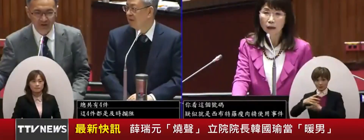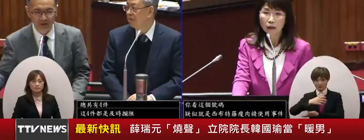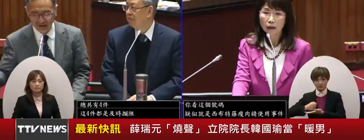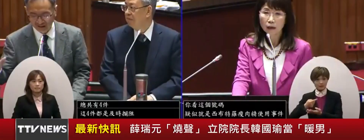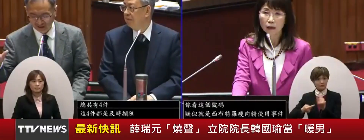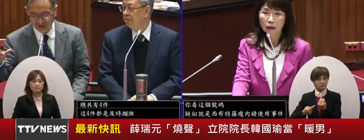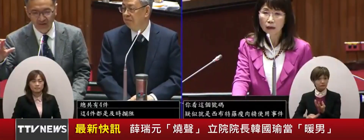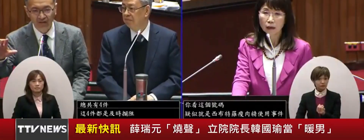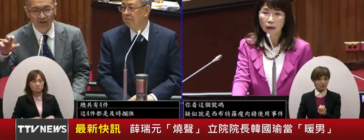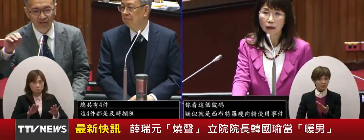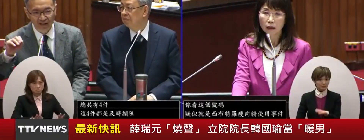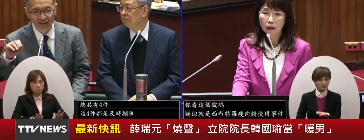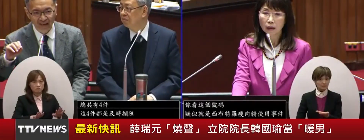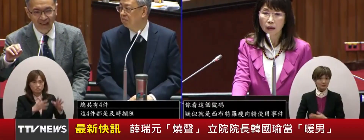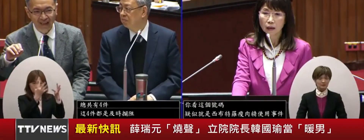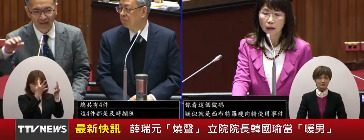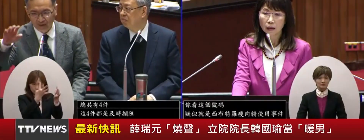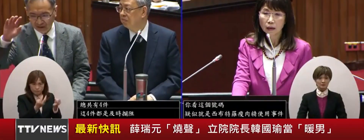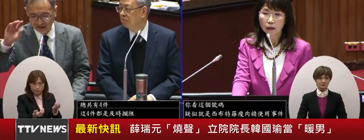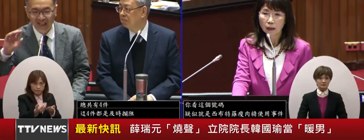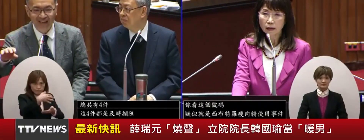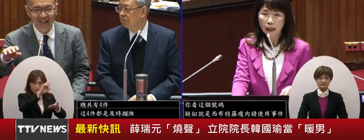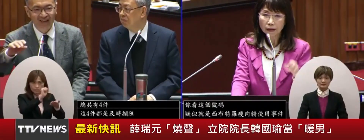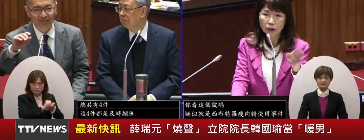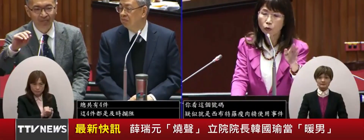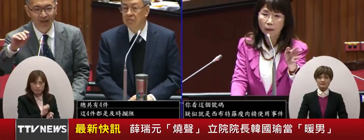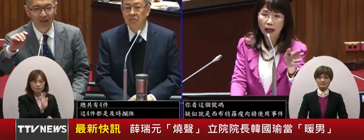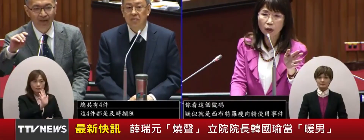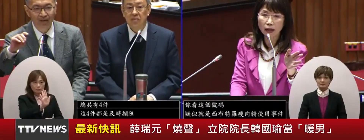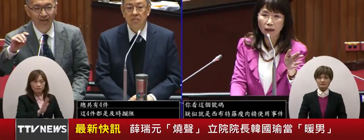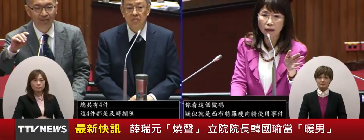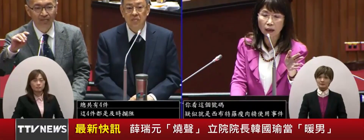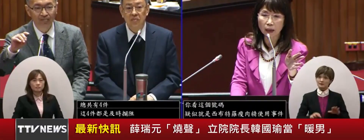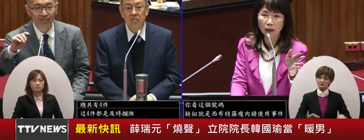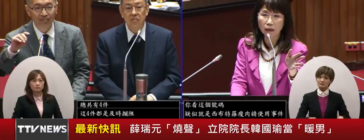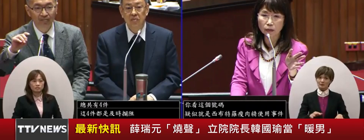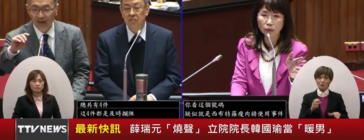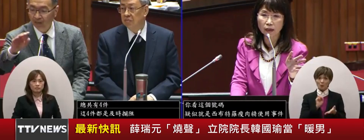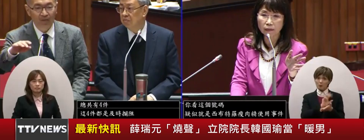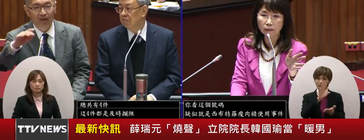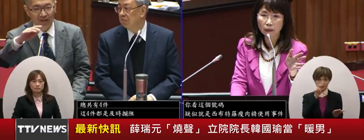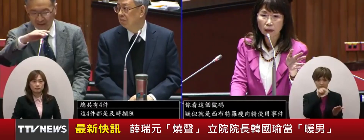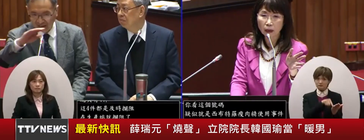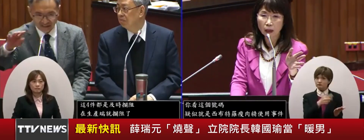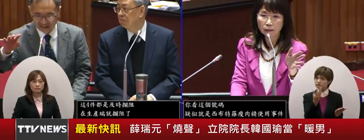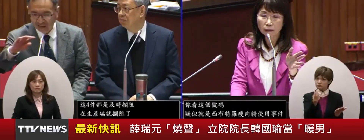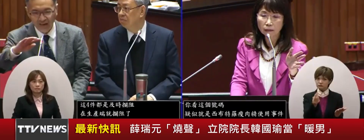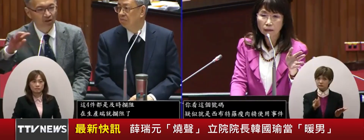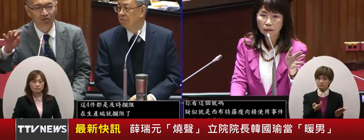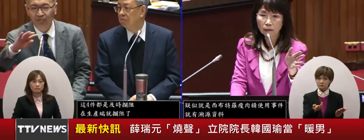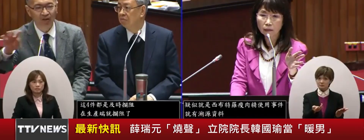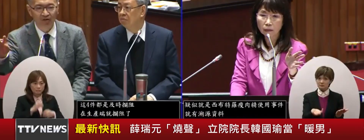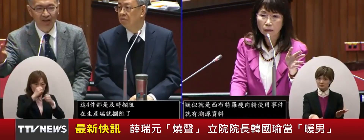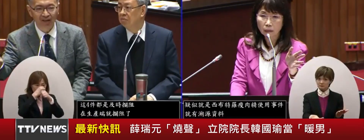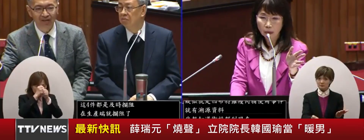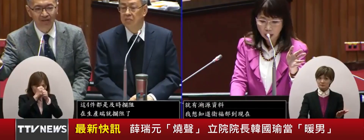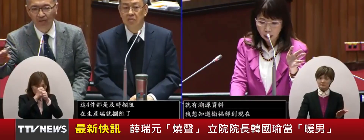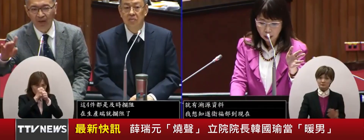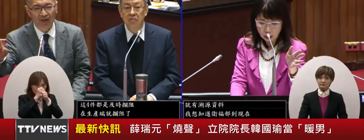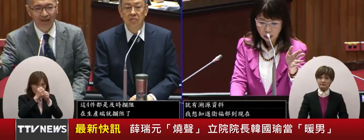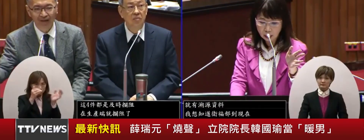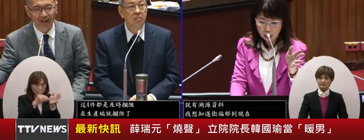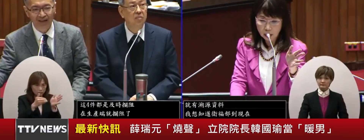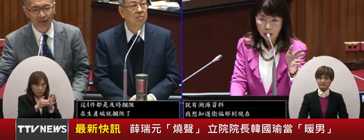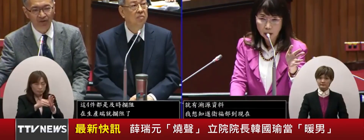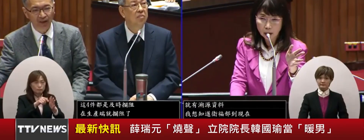目前都已经有收集下来，都下降。 但是我们还没有看到这个报告数字。 没有，已经检验的都没有问题，